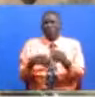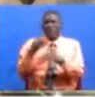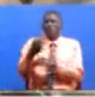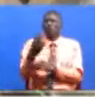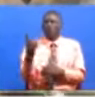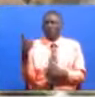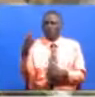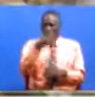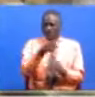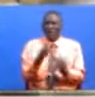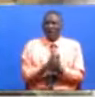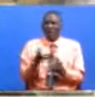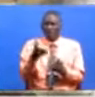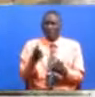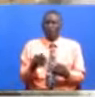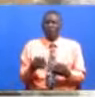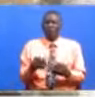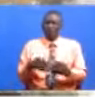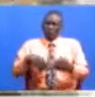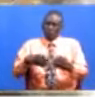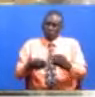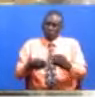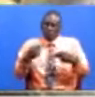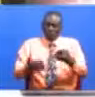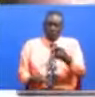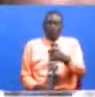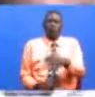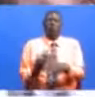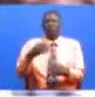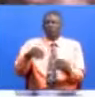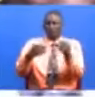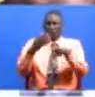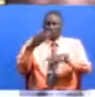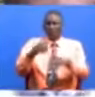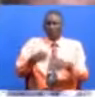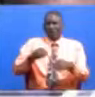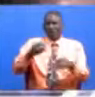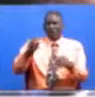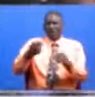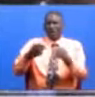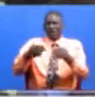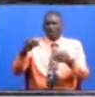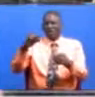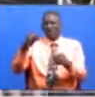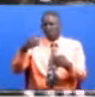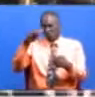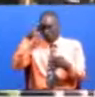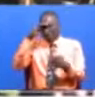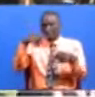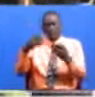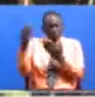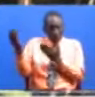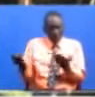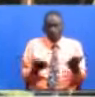na wanahitajika kutuma upya maombi ya kufanya biashara hiyo. Watakaoruhusiwa ni wale tu ambao